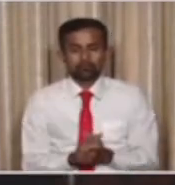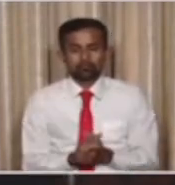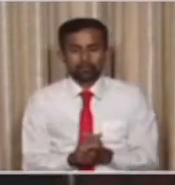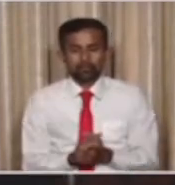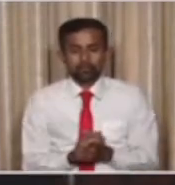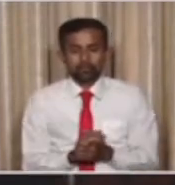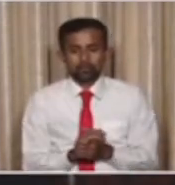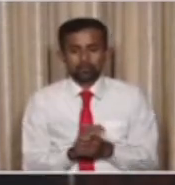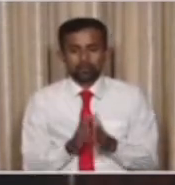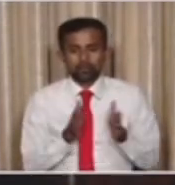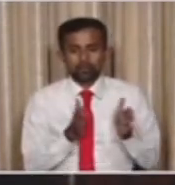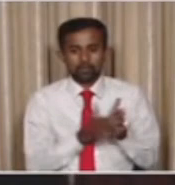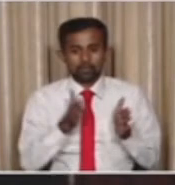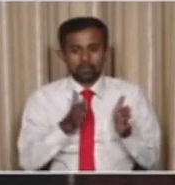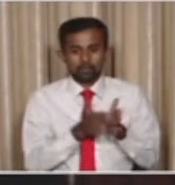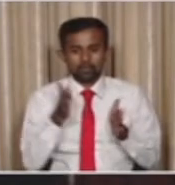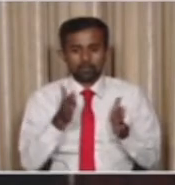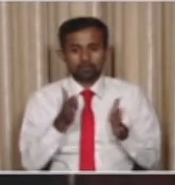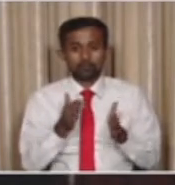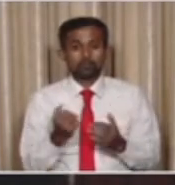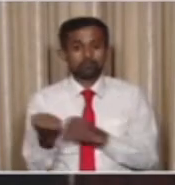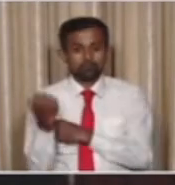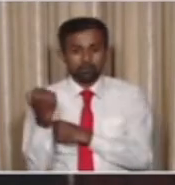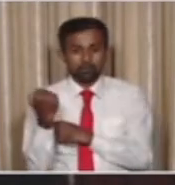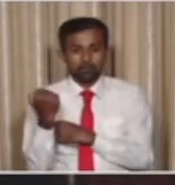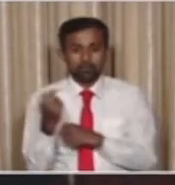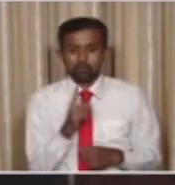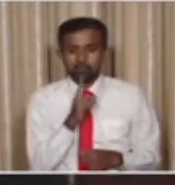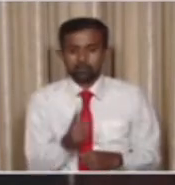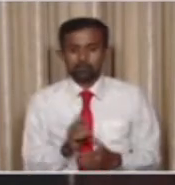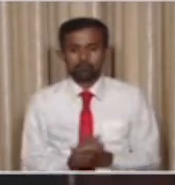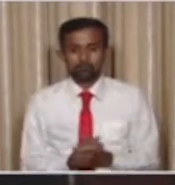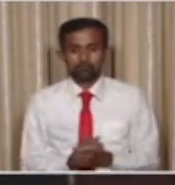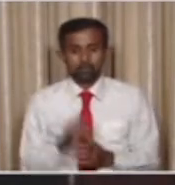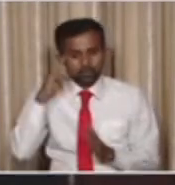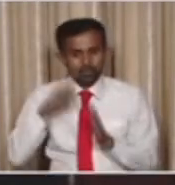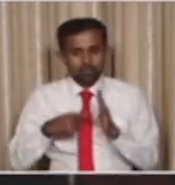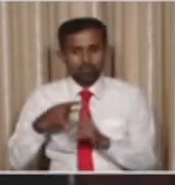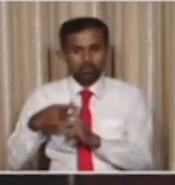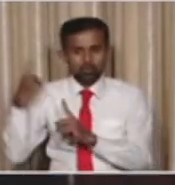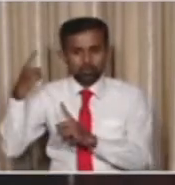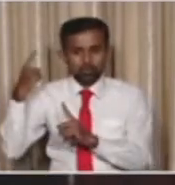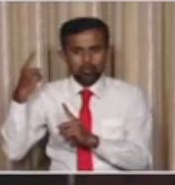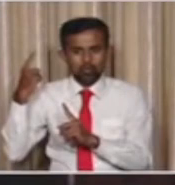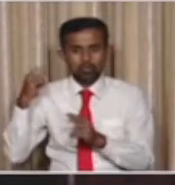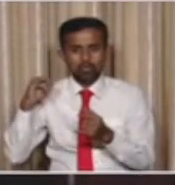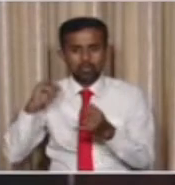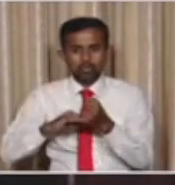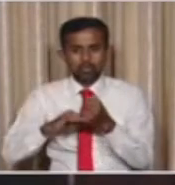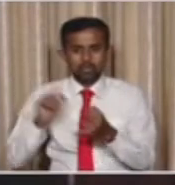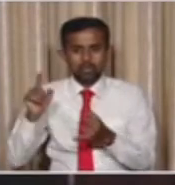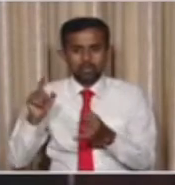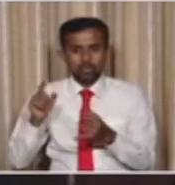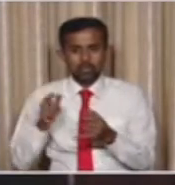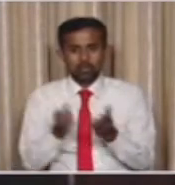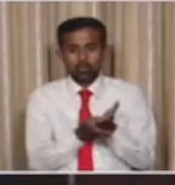ඒගොල්ලෝ මැග්නට් තමයි ඒකේ බලය විදිහට පාවිච්චි කරන්නේ. ඒක ගත්තහම ජපානයේ දියුණුම සින්කන්සේ කියන බුලට්